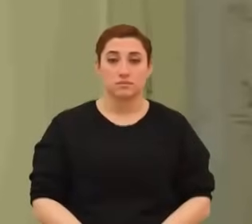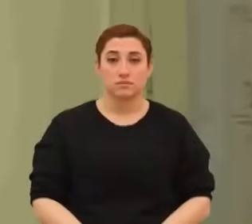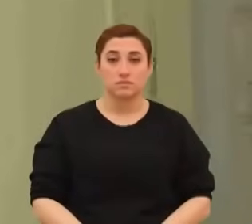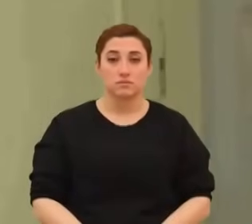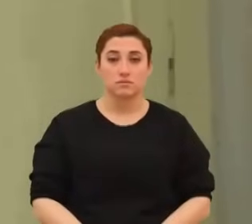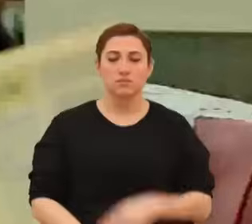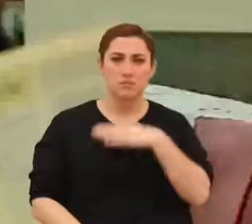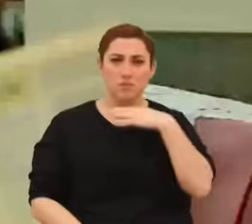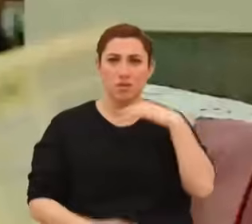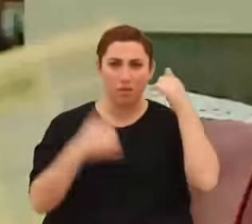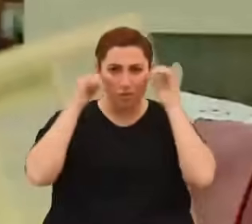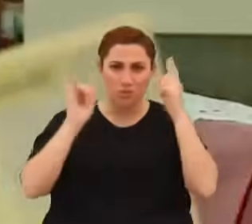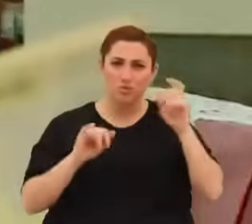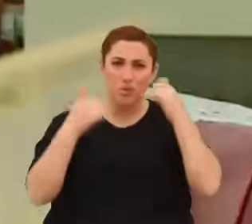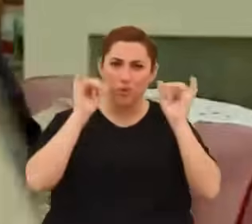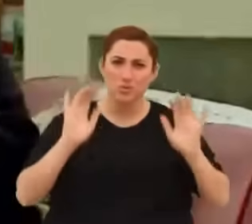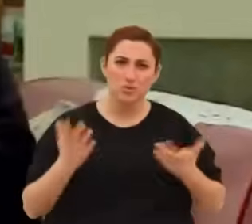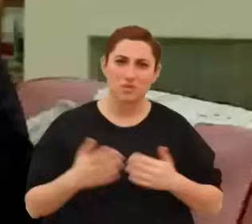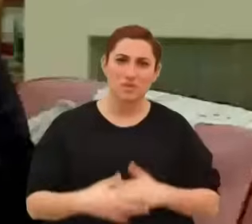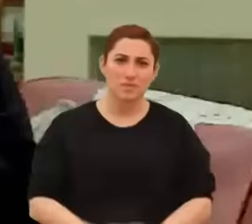kesildi. Koç mu? Ne koçu ya?